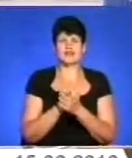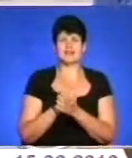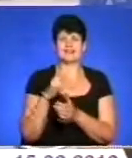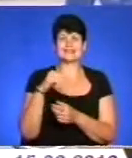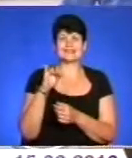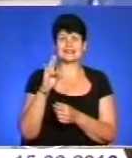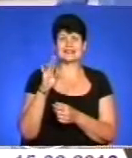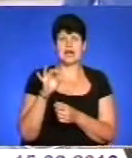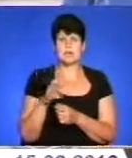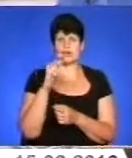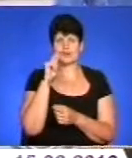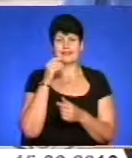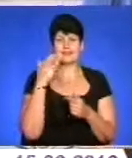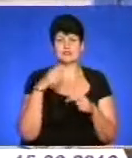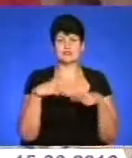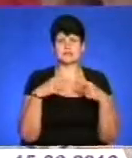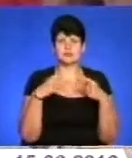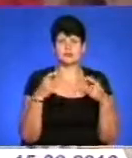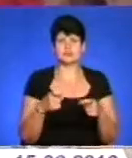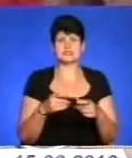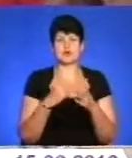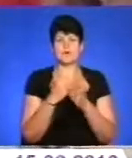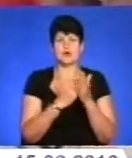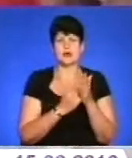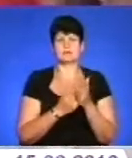з легкоатлетичного кросу за програмою змагань